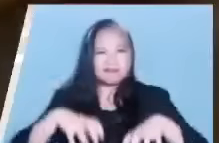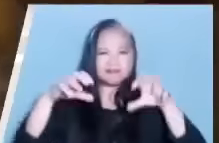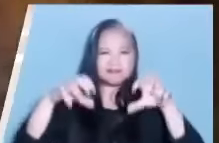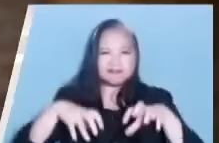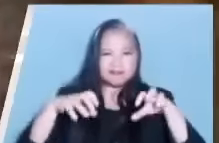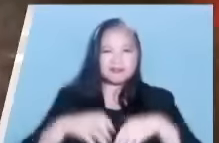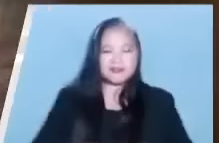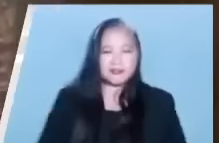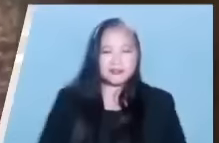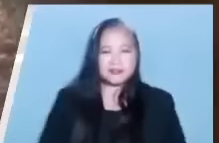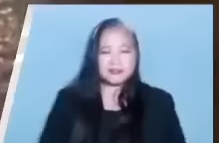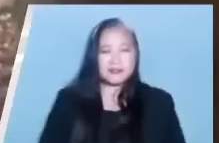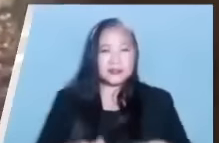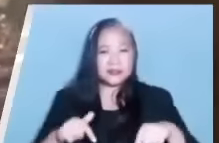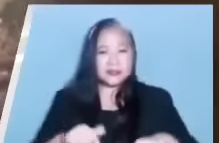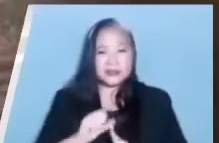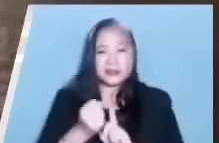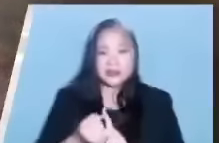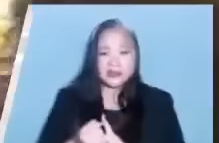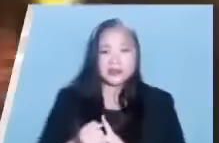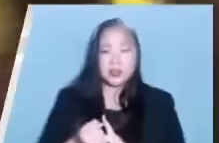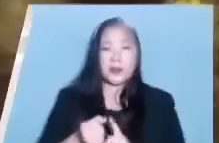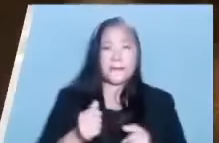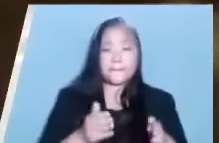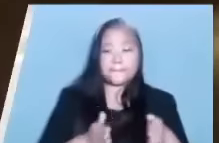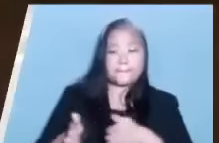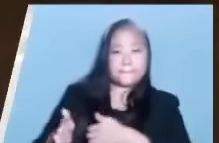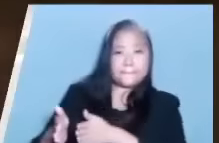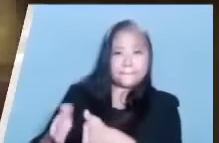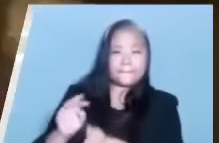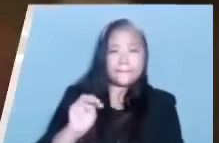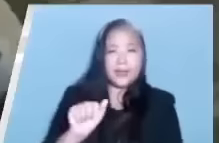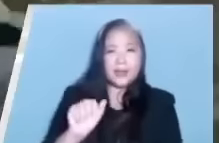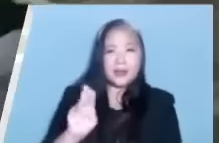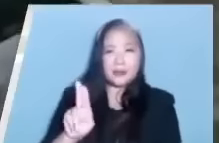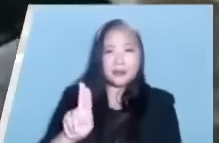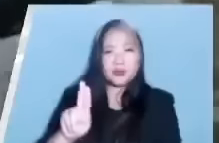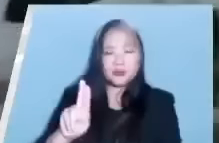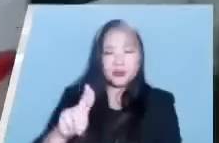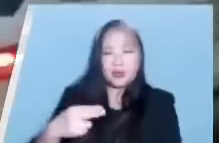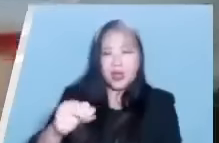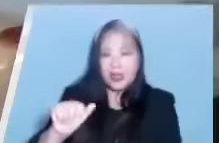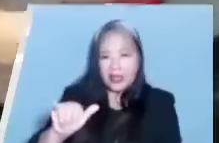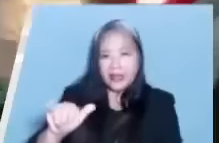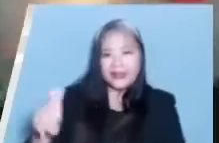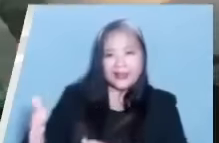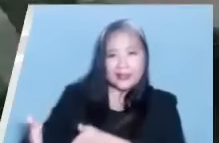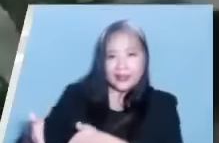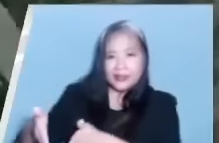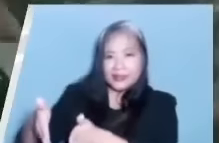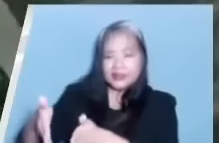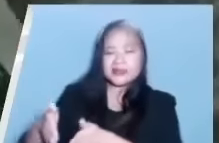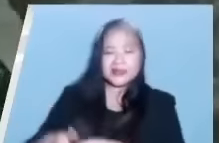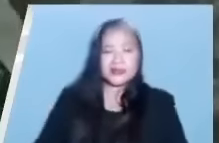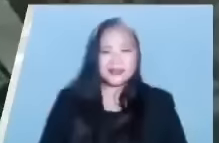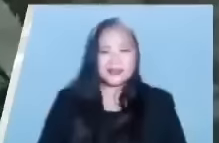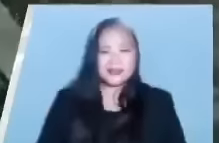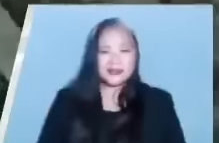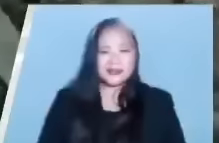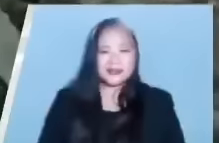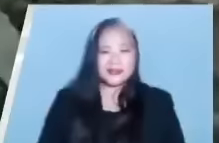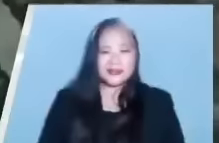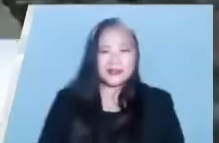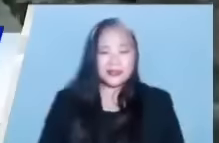sitwasyon, dinisenyo ang mga Mabuhay Lanes para ibsan ang bigat ng trapiko. Isa ang paparating na holiday season sa dahilan kaya ginawa mga ito yung